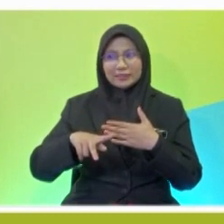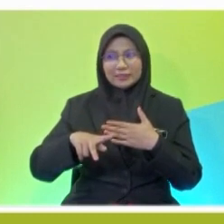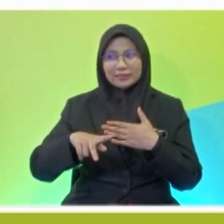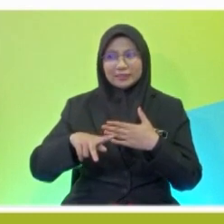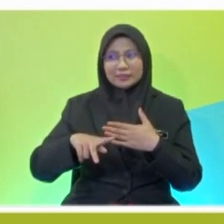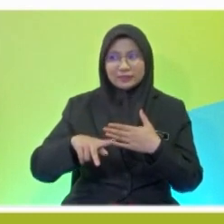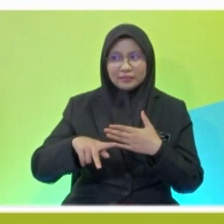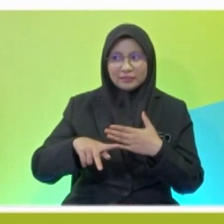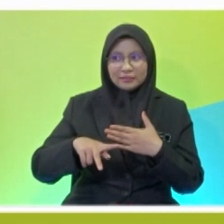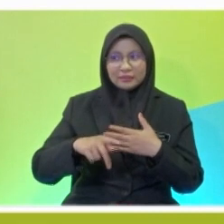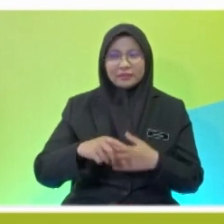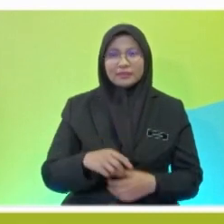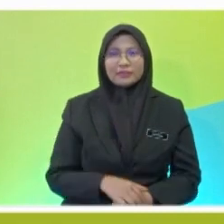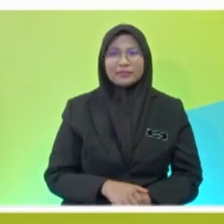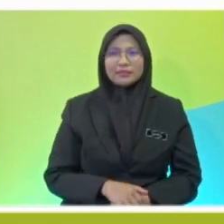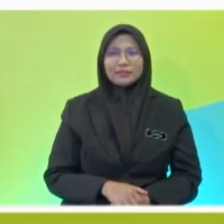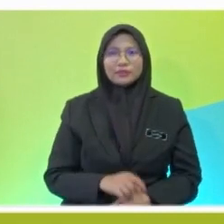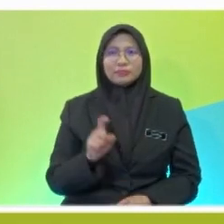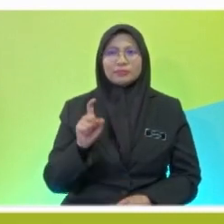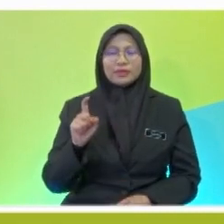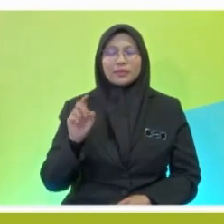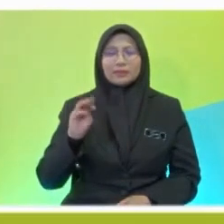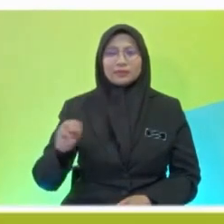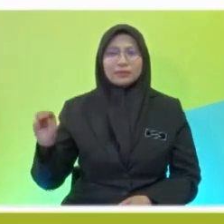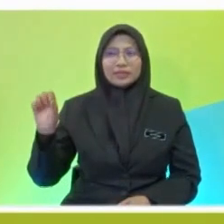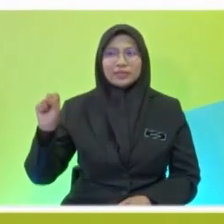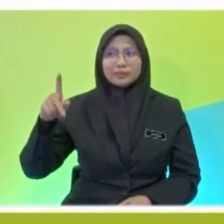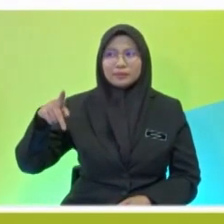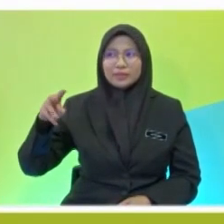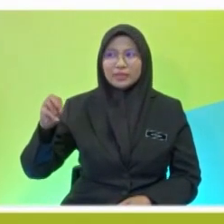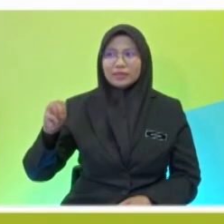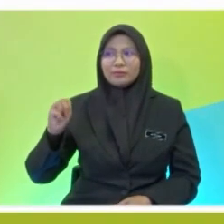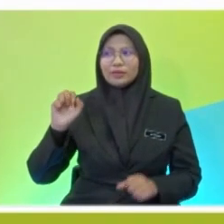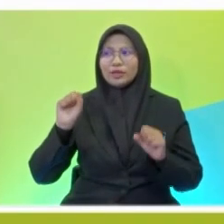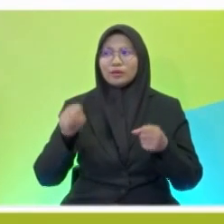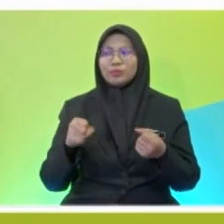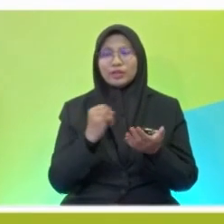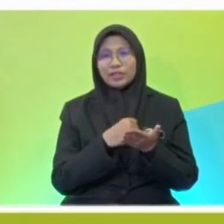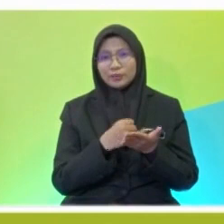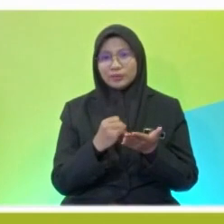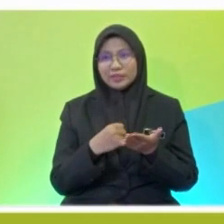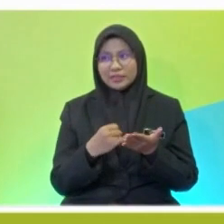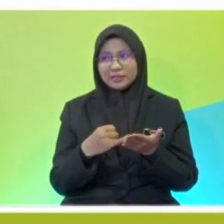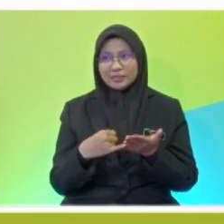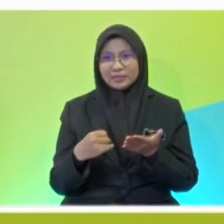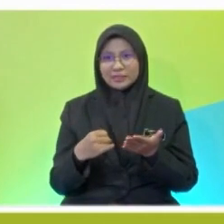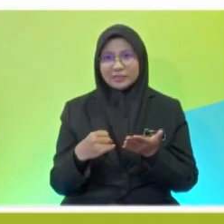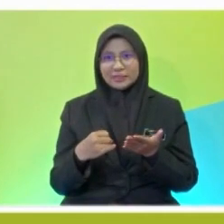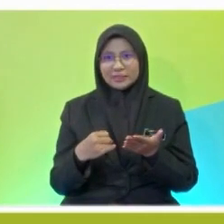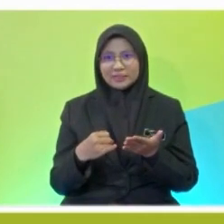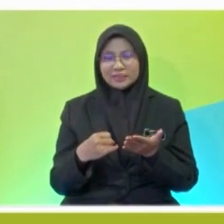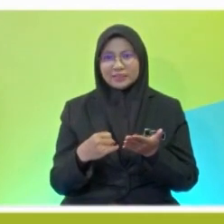untuk menginovasikan ataupun menghasilkan ala Karen bagi soal ini kayak ini contoh ya contoh koleksi